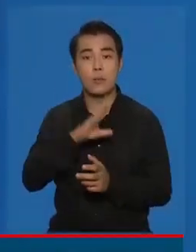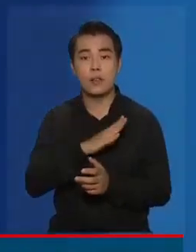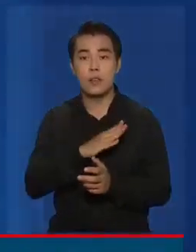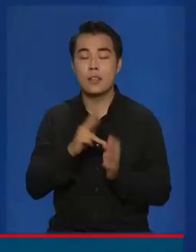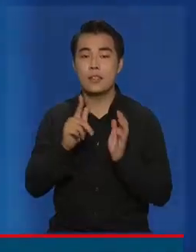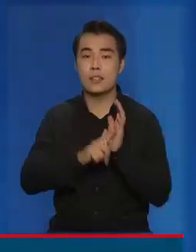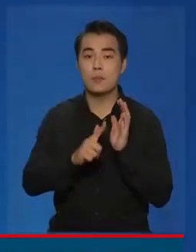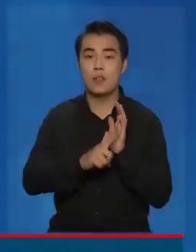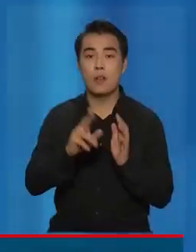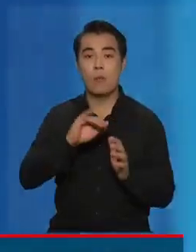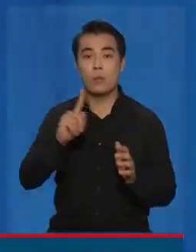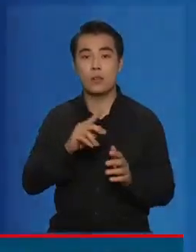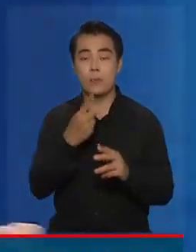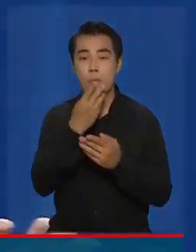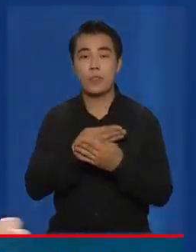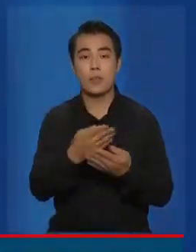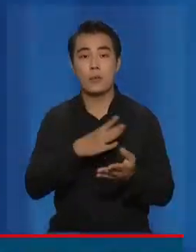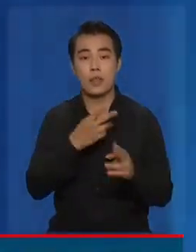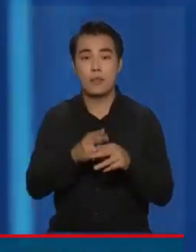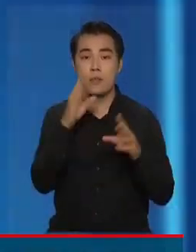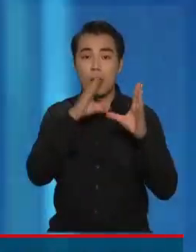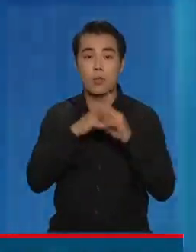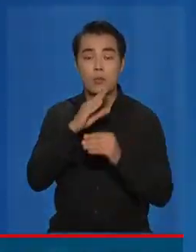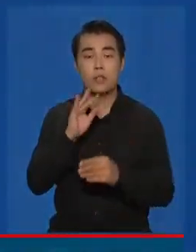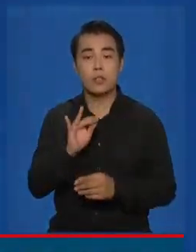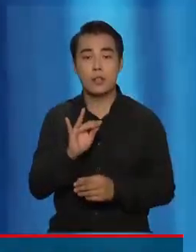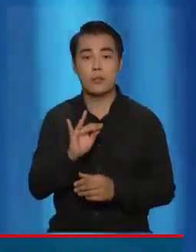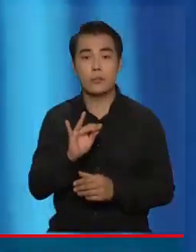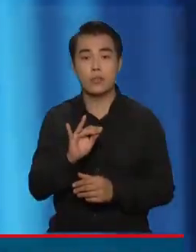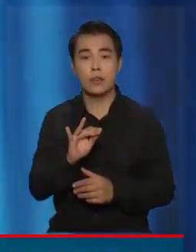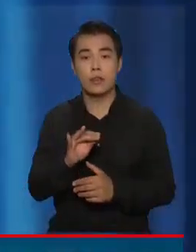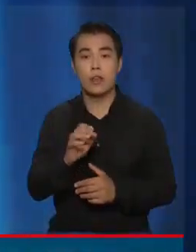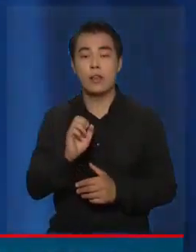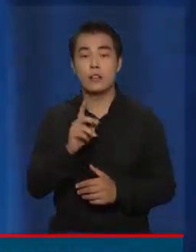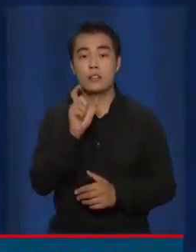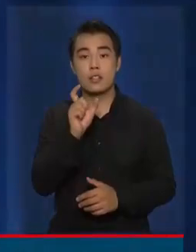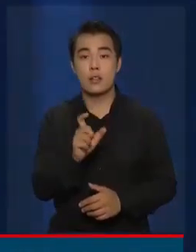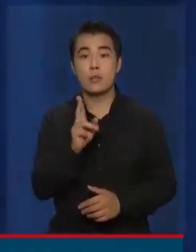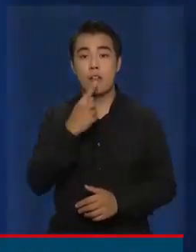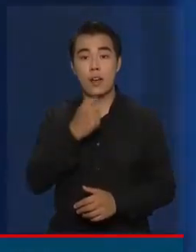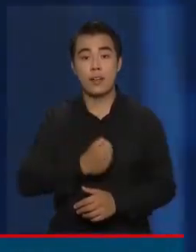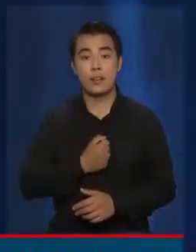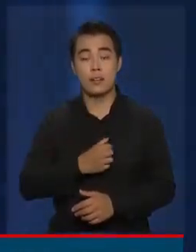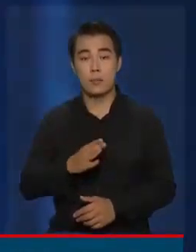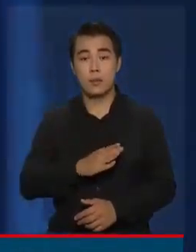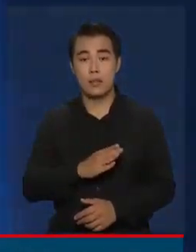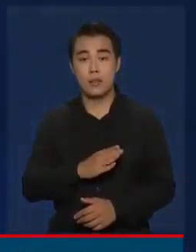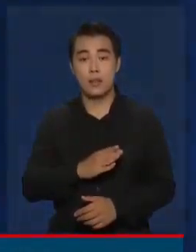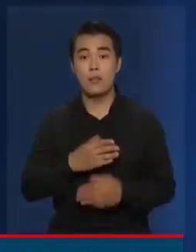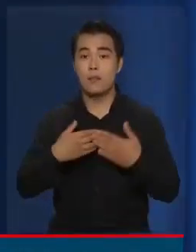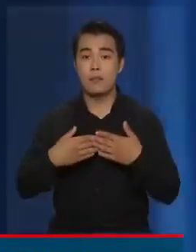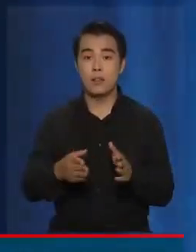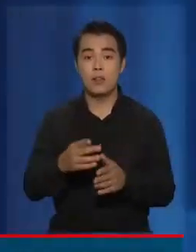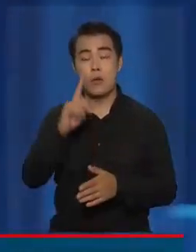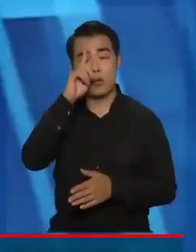вузов предоставили такую возможность. И представляете, человек отслужил, да? Он